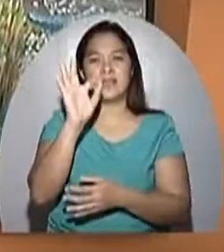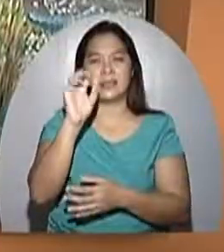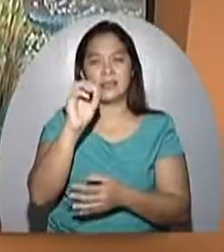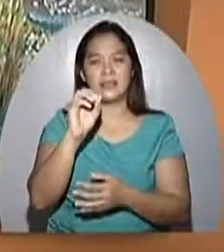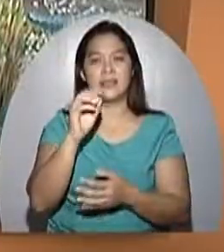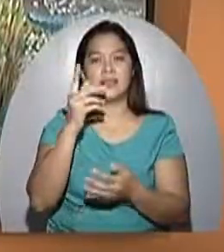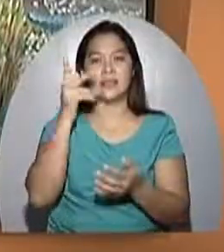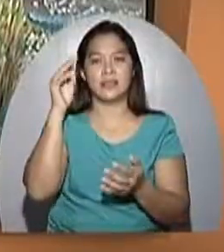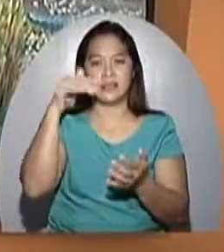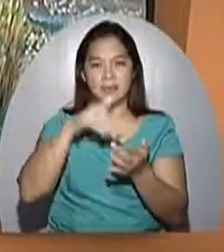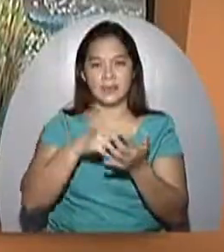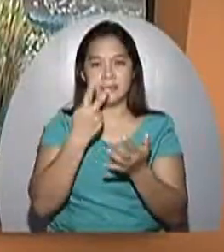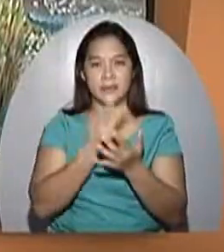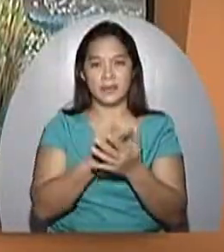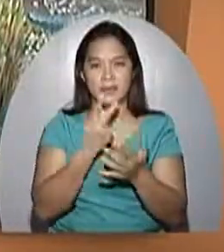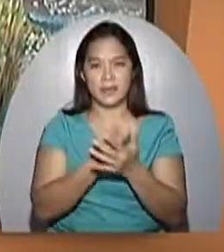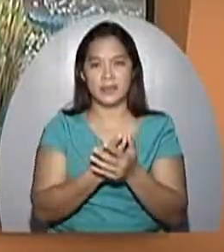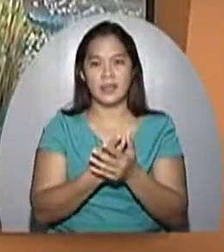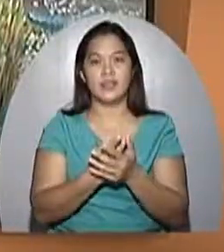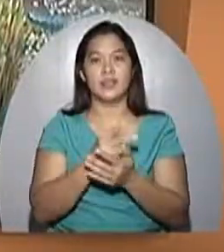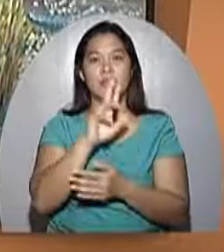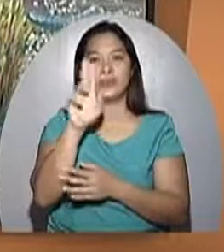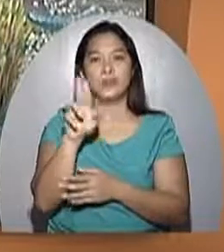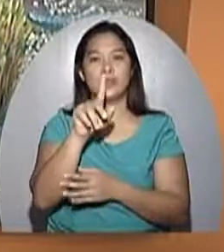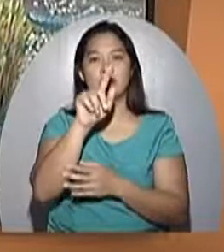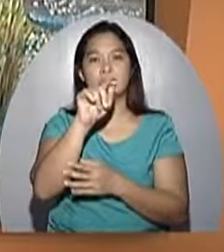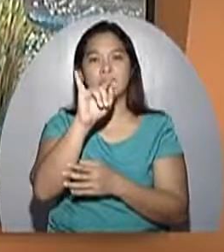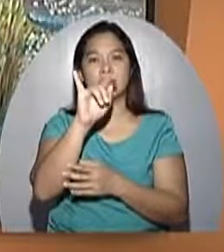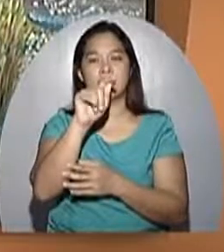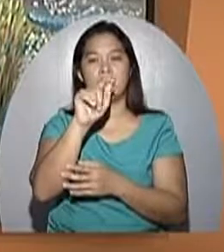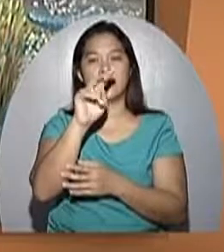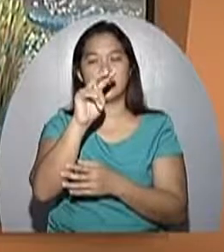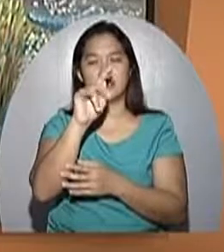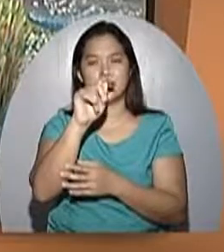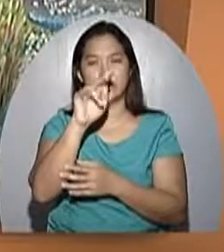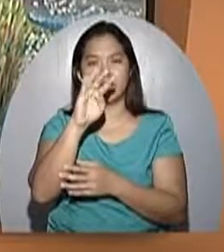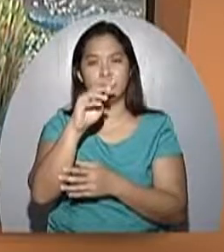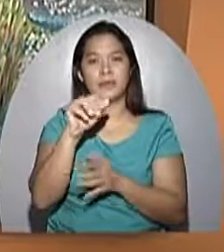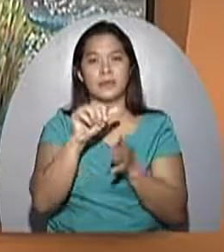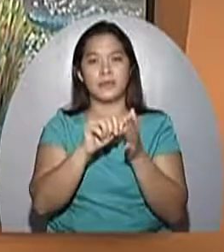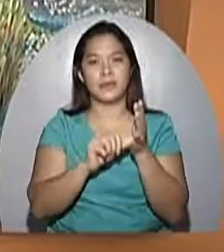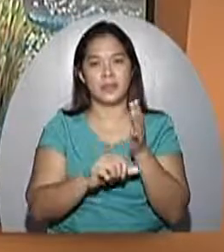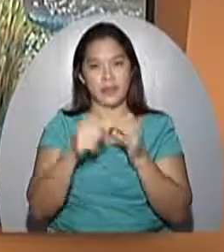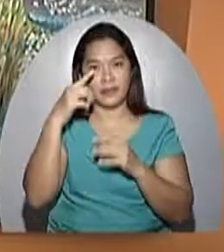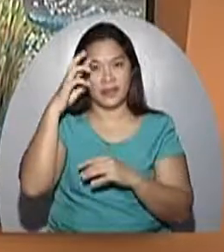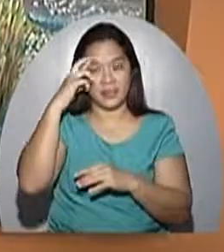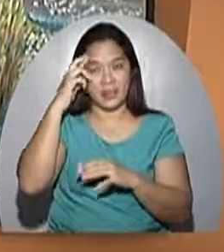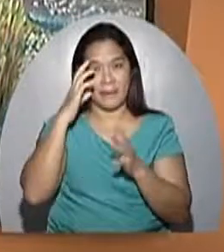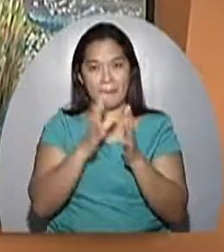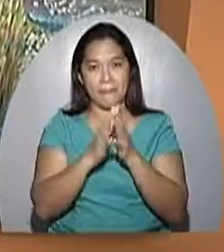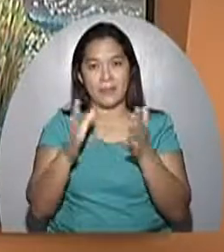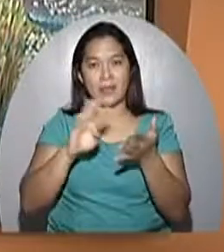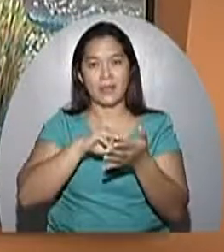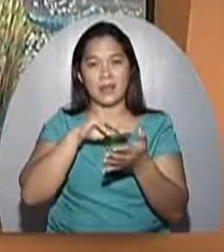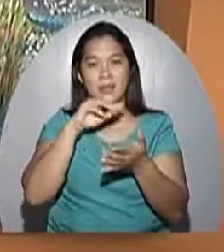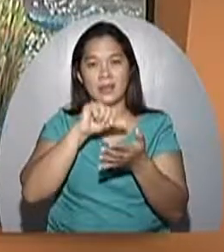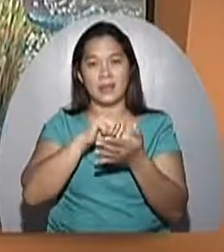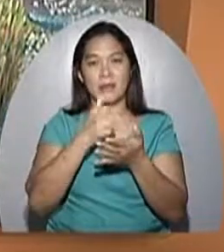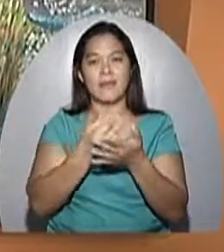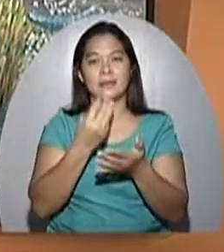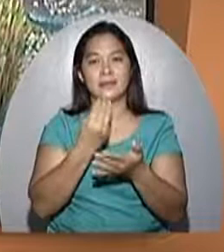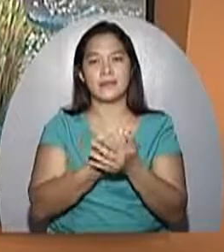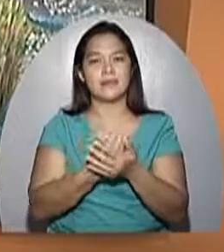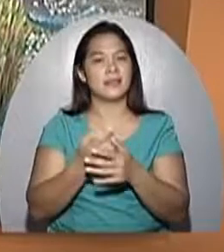Nagkakaalaga na 90,000 pesos ang gagawing titanium implant kay Ramil. Napakalaking halaga ito,